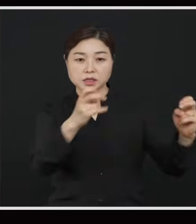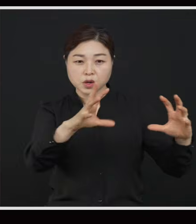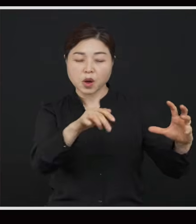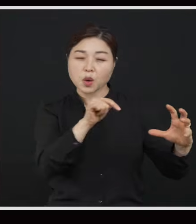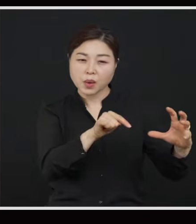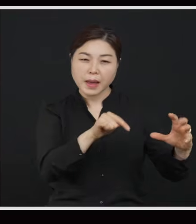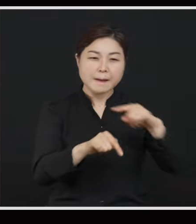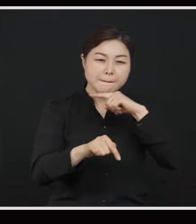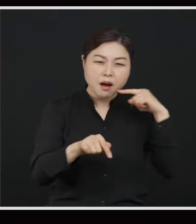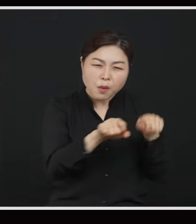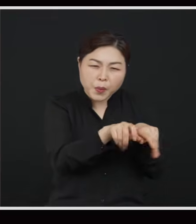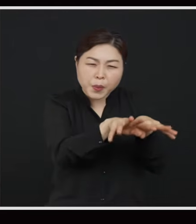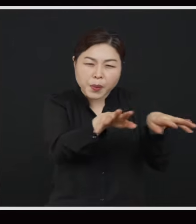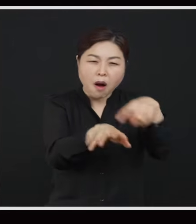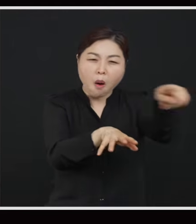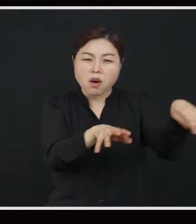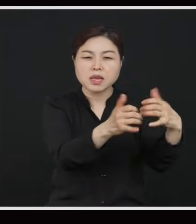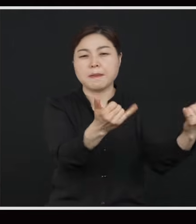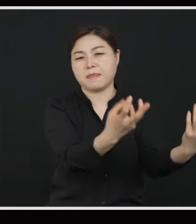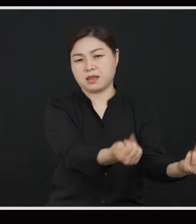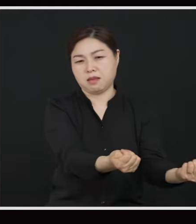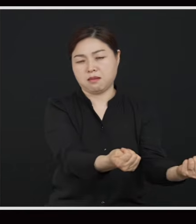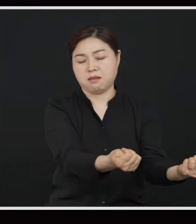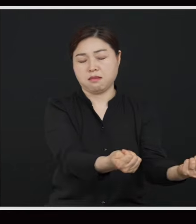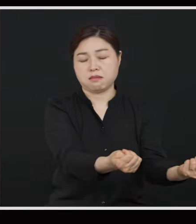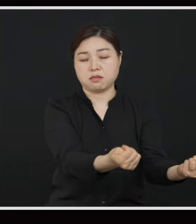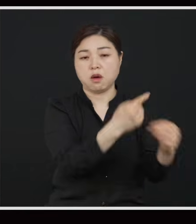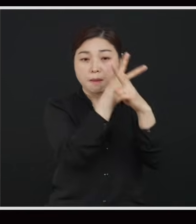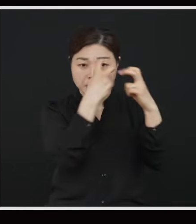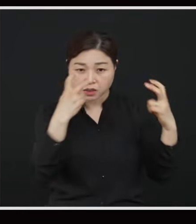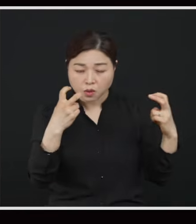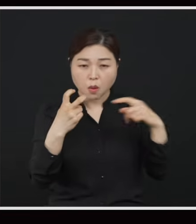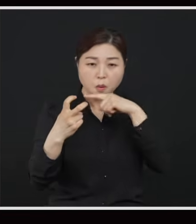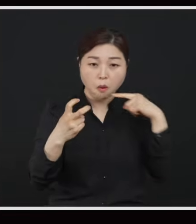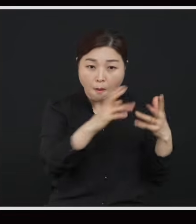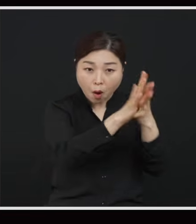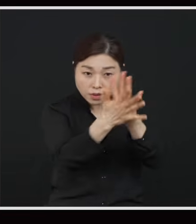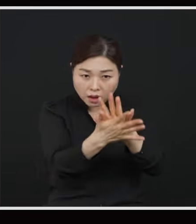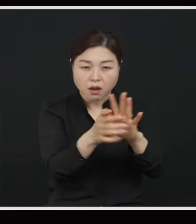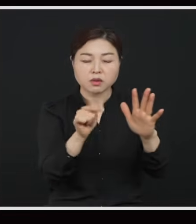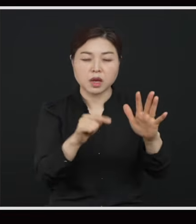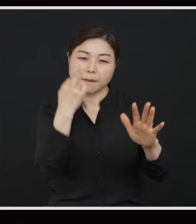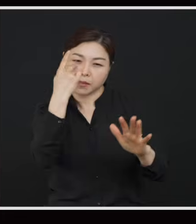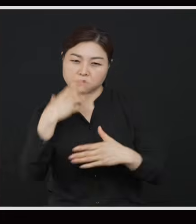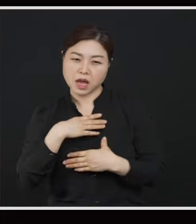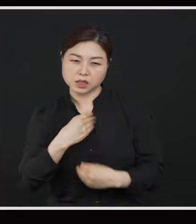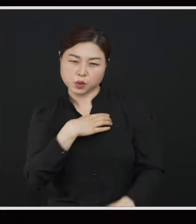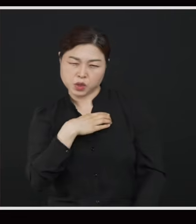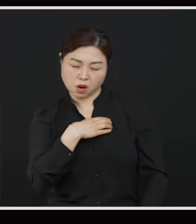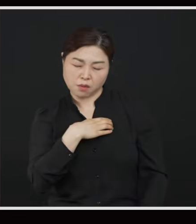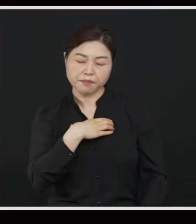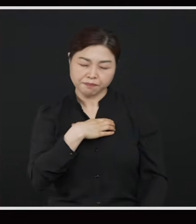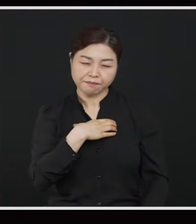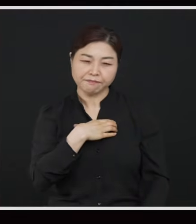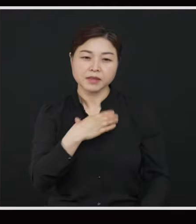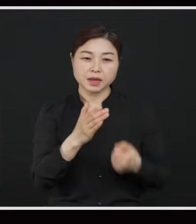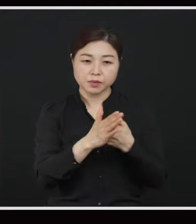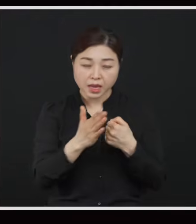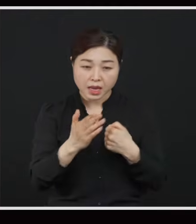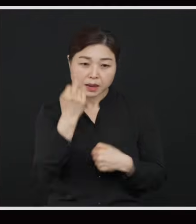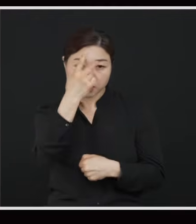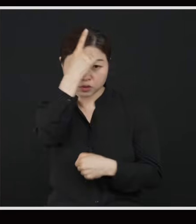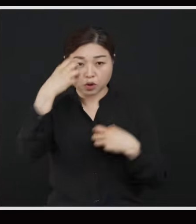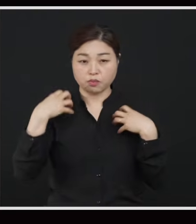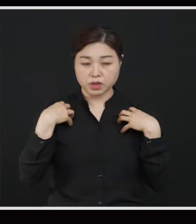멕시코에 공산주의 세력이 많은데 이거 멕시코가 공산화되면은 미국의 안전이 좀 위협이 될 수 있겠다. 그래서